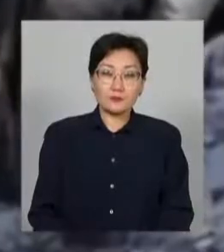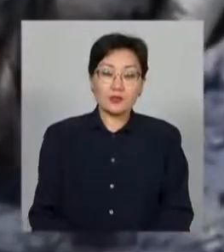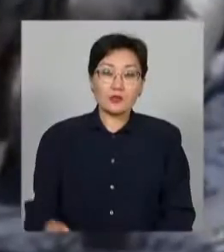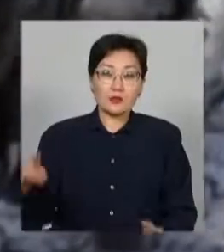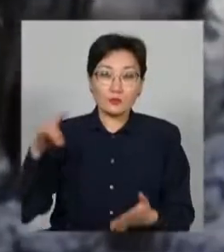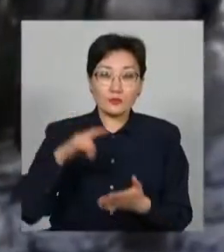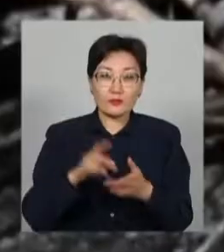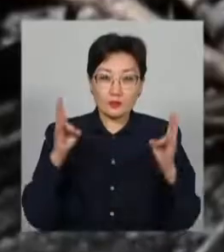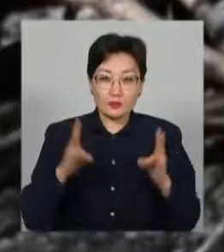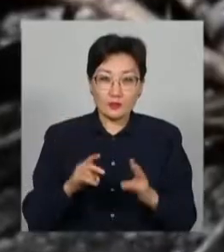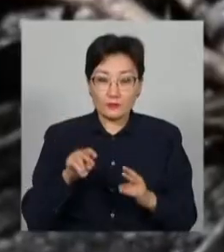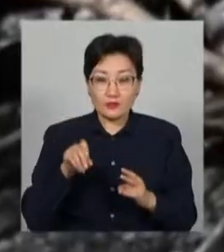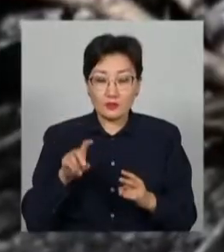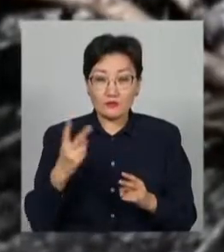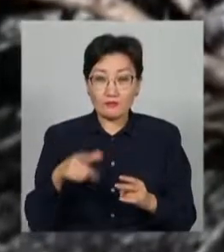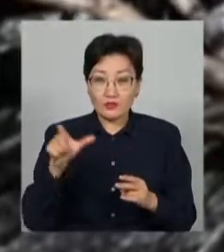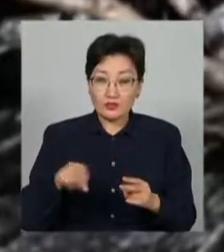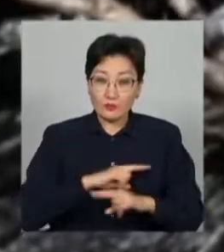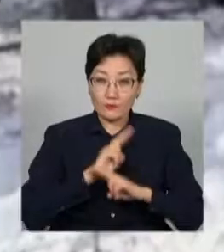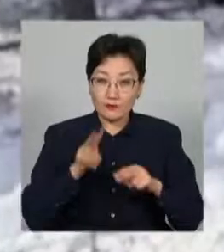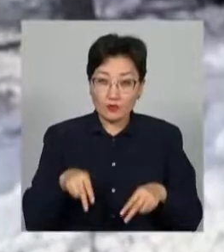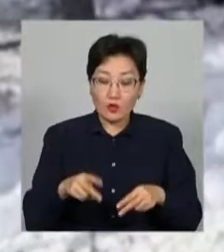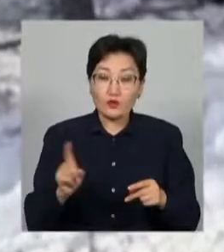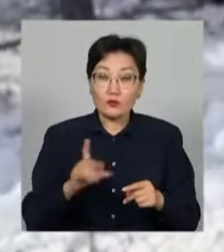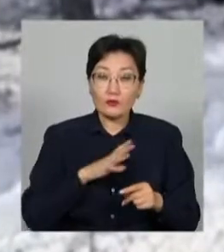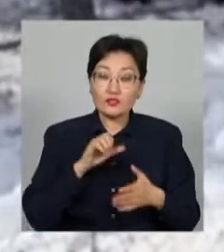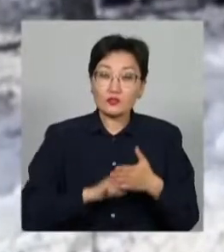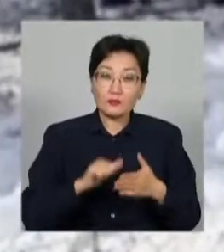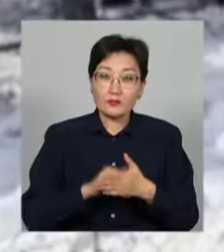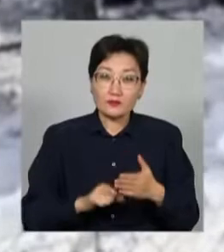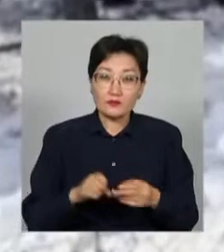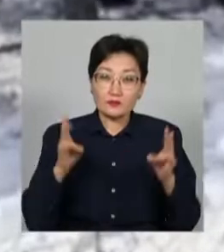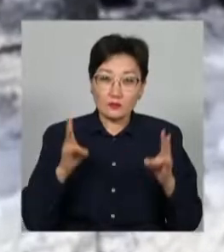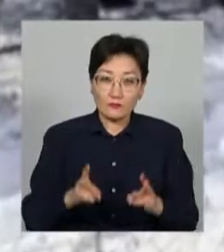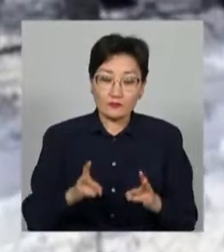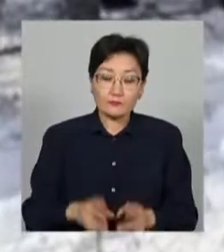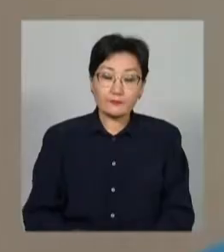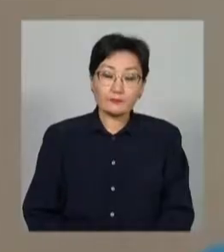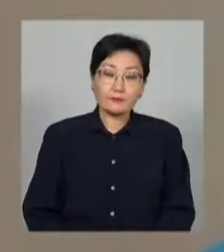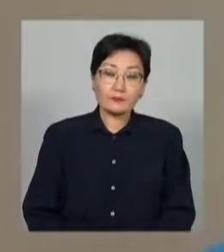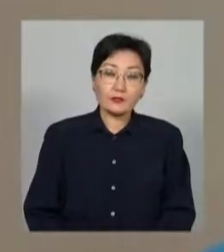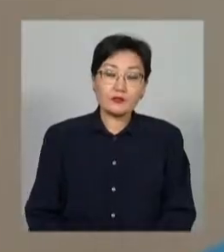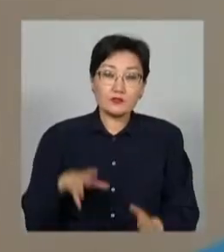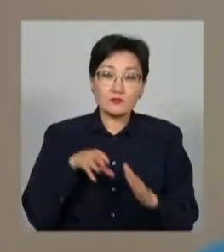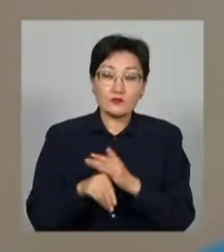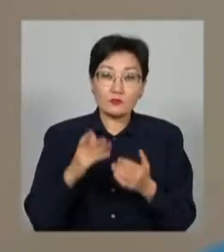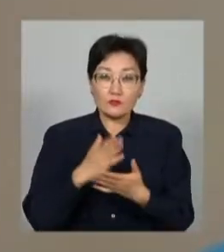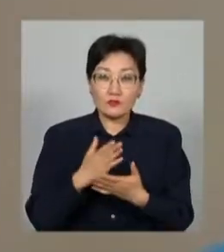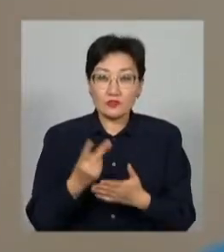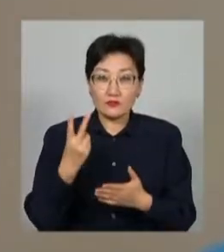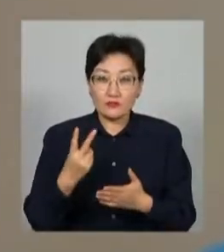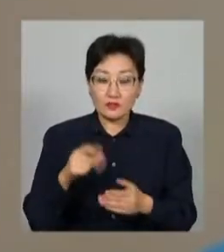Крушение самолета на Камчатке. Два человека погибли. Что стало причиной авиакатастрофы? В нем находилось